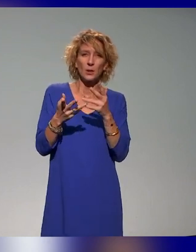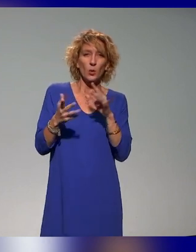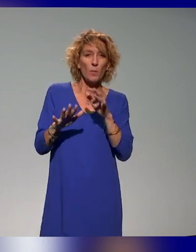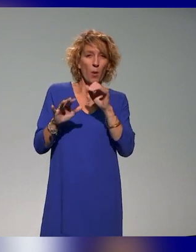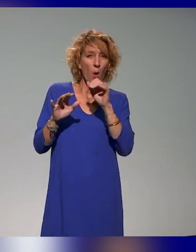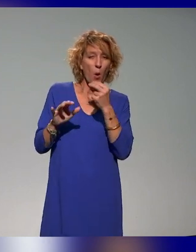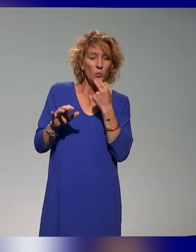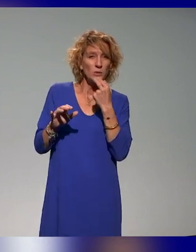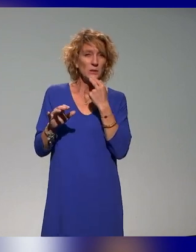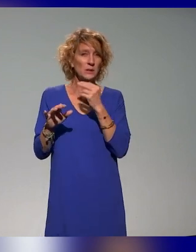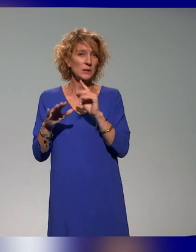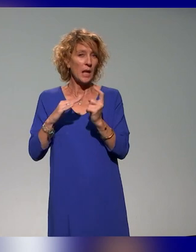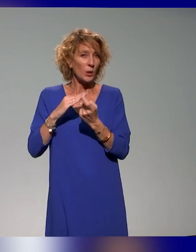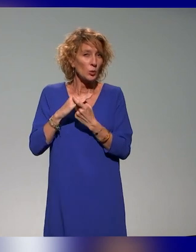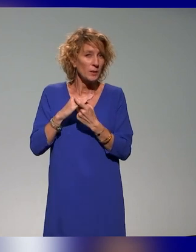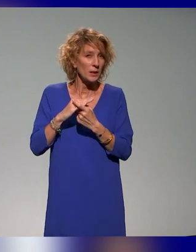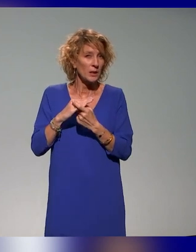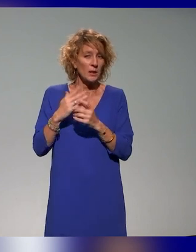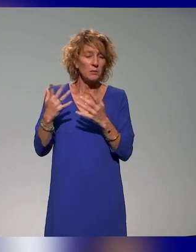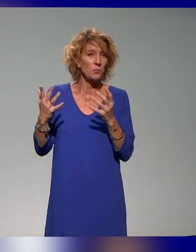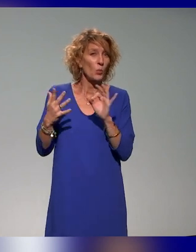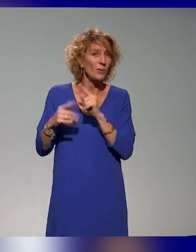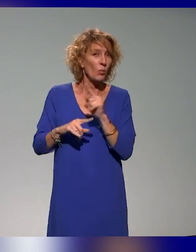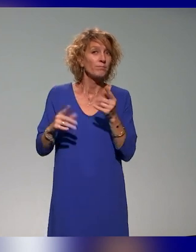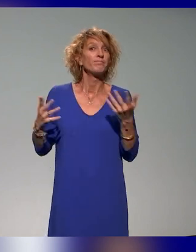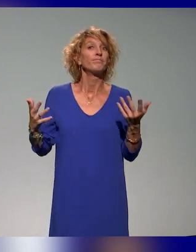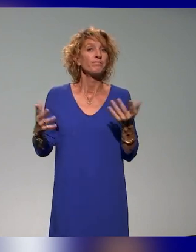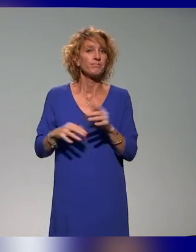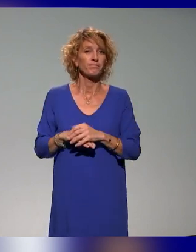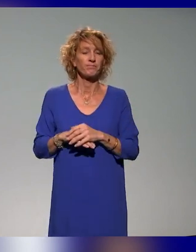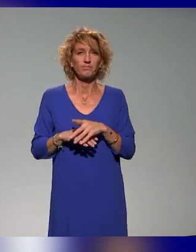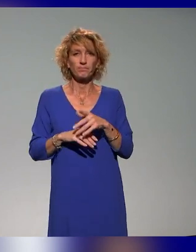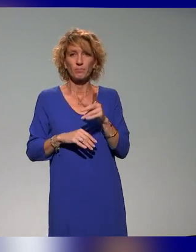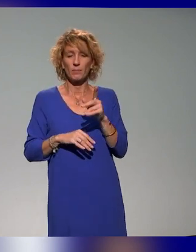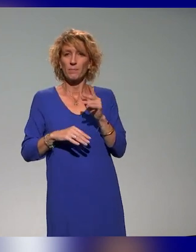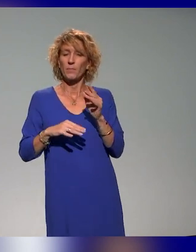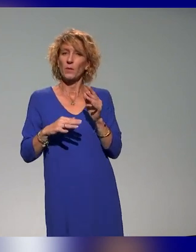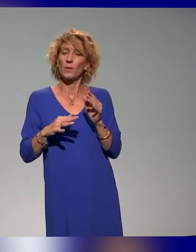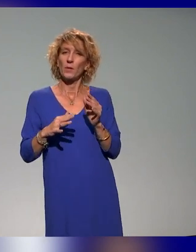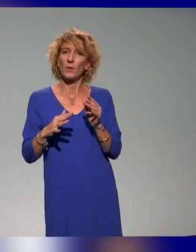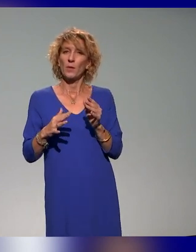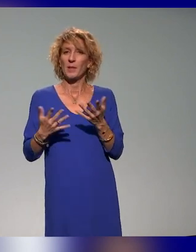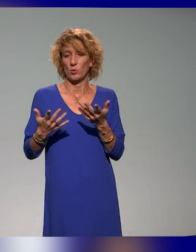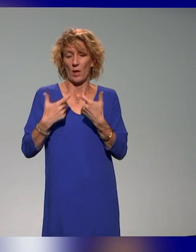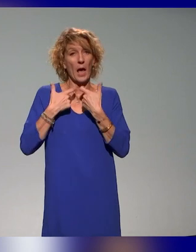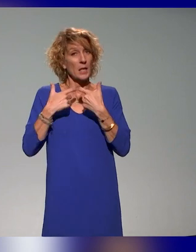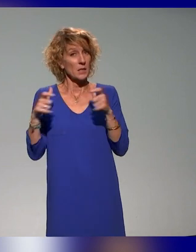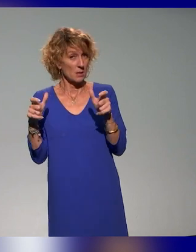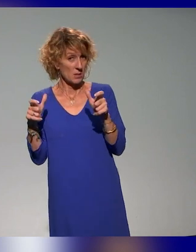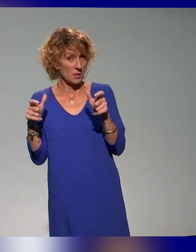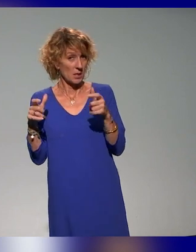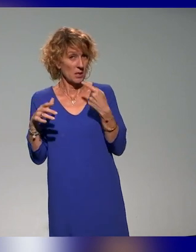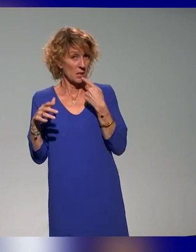et d'ergonomie qui est derrière tout ça, puisque ce qui est accessible garantit l'accès à